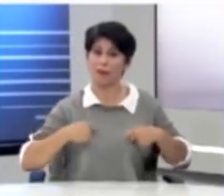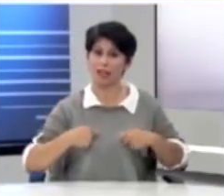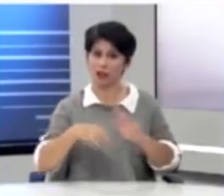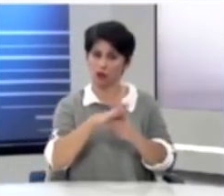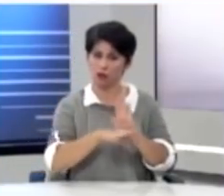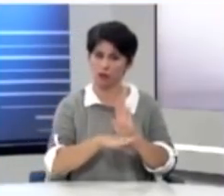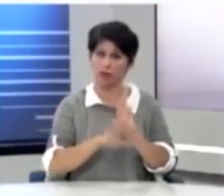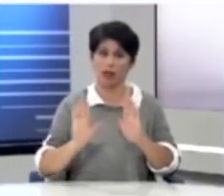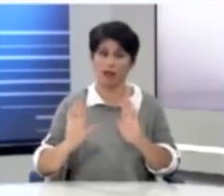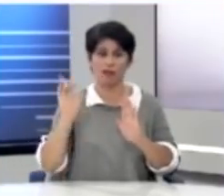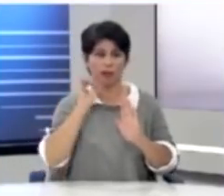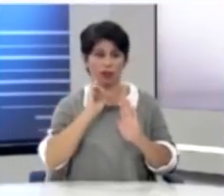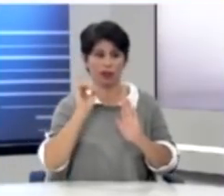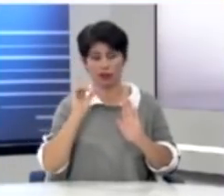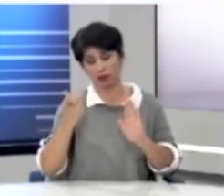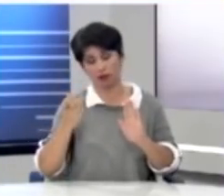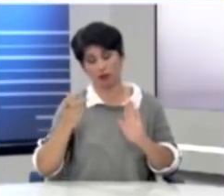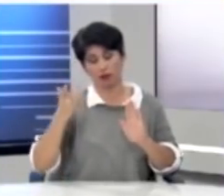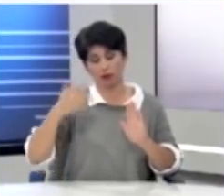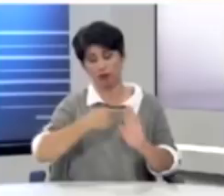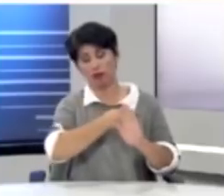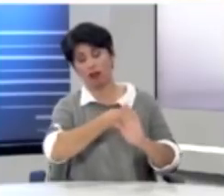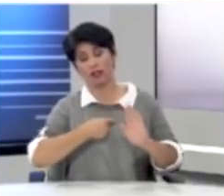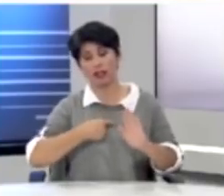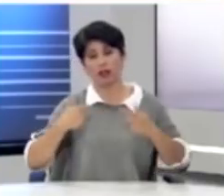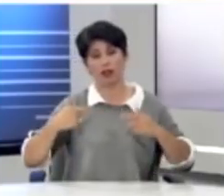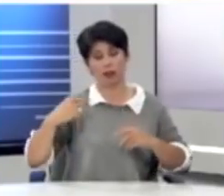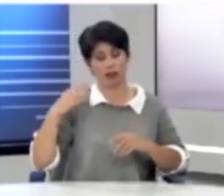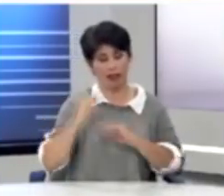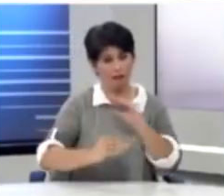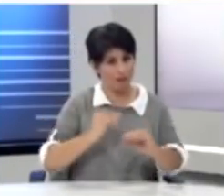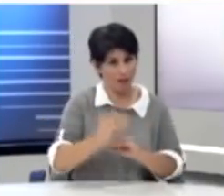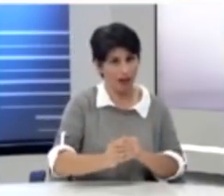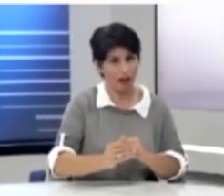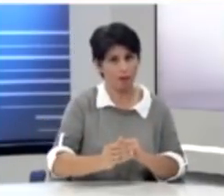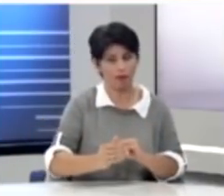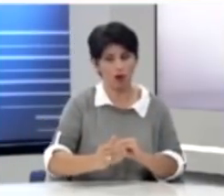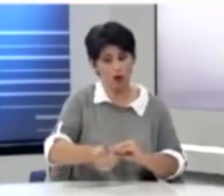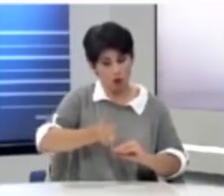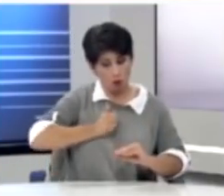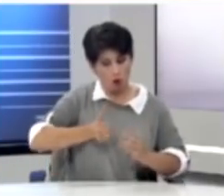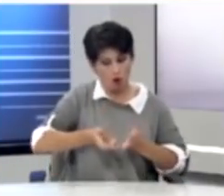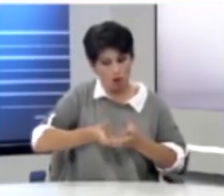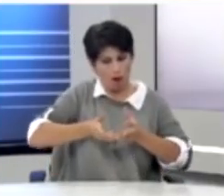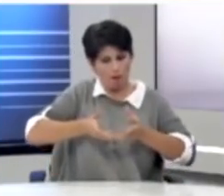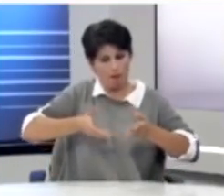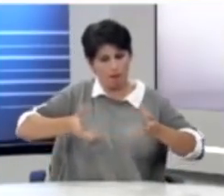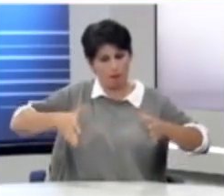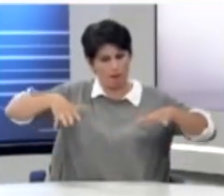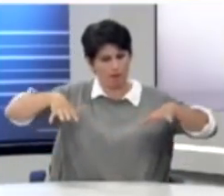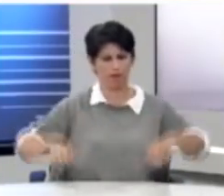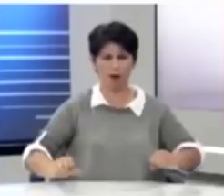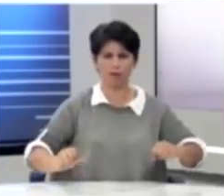συστήματος, αφού η κυριαρχία του κεφαλαίου οδηγεί σε οικονομικές αποφάσεις που ευνοούν την αυτοάξιση του και άρα την εδραίωσή